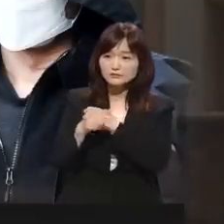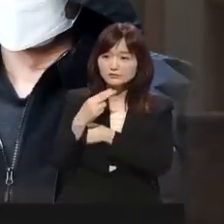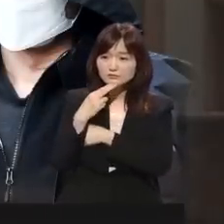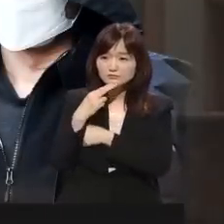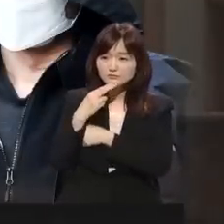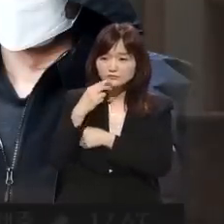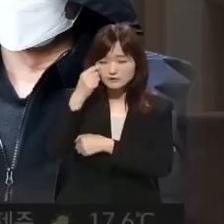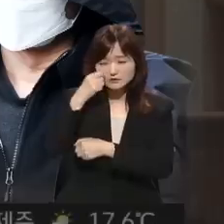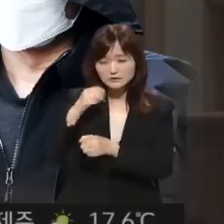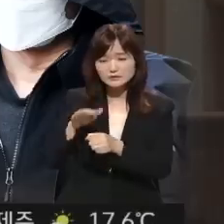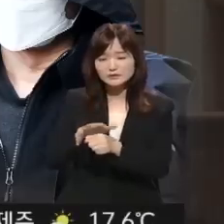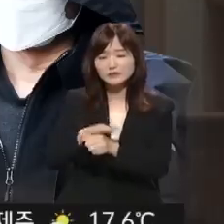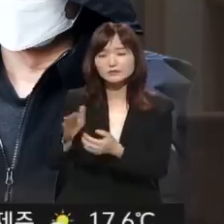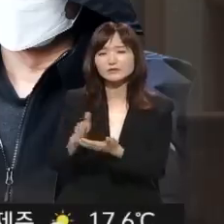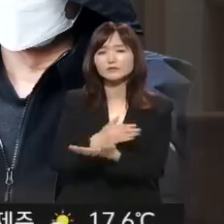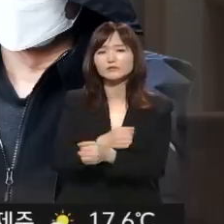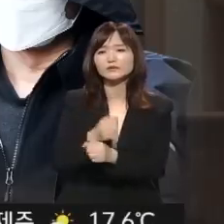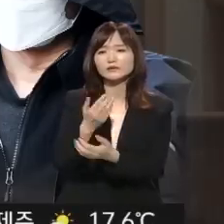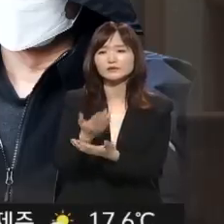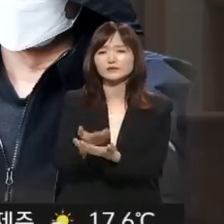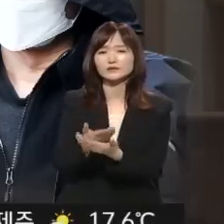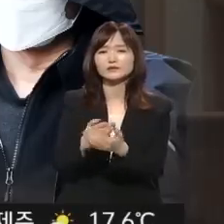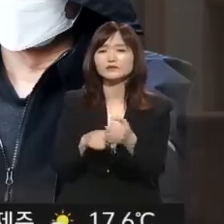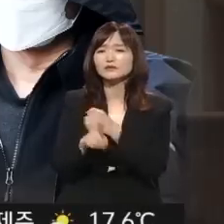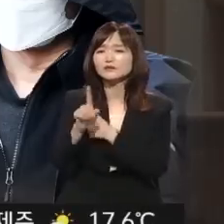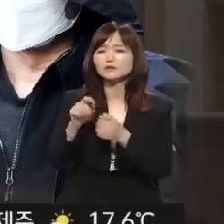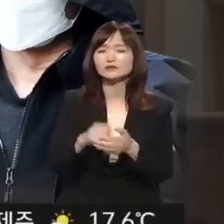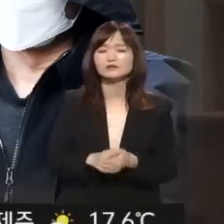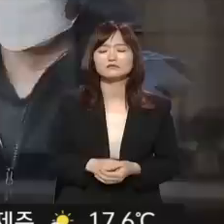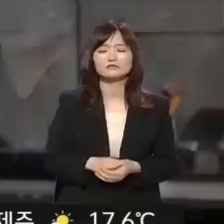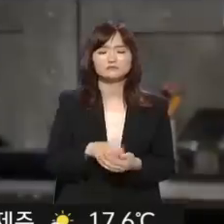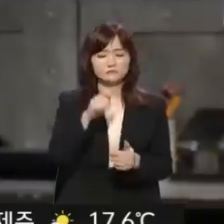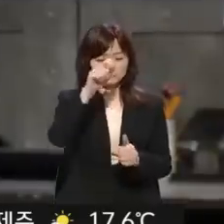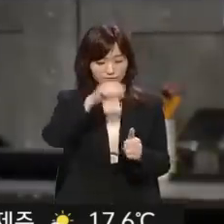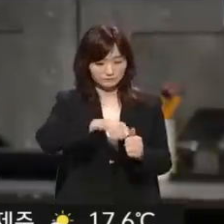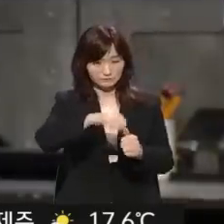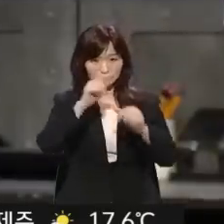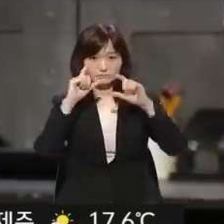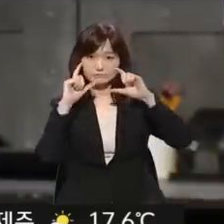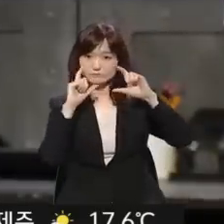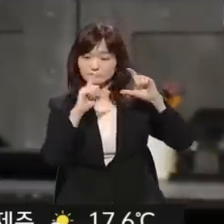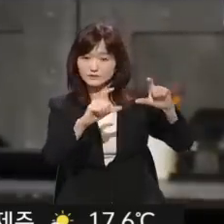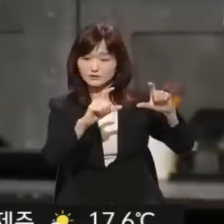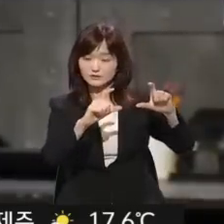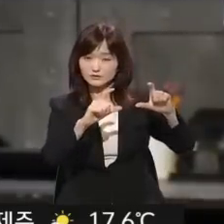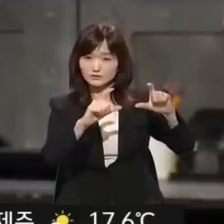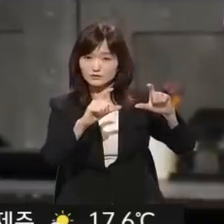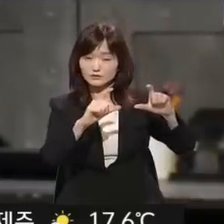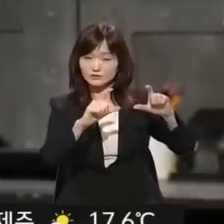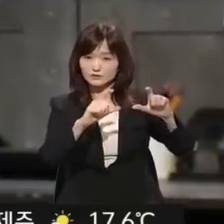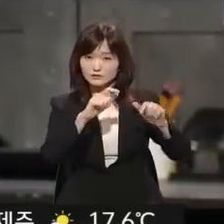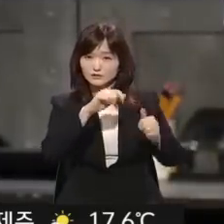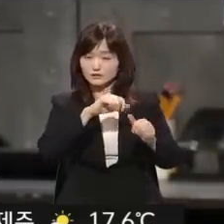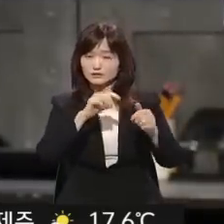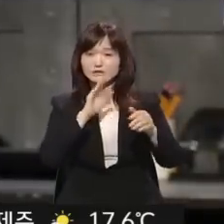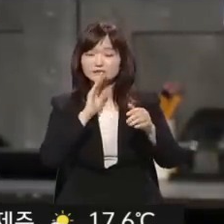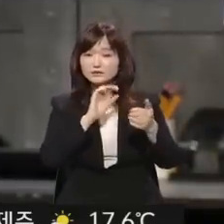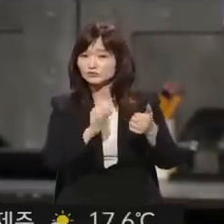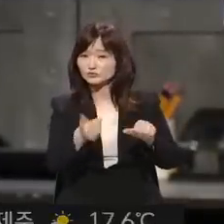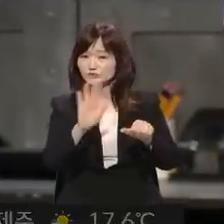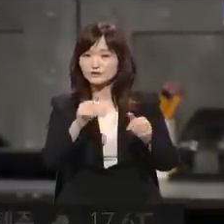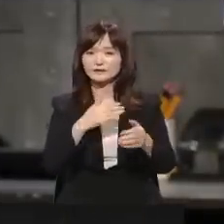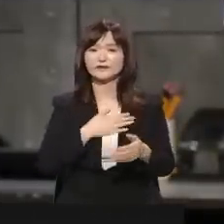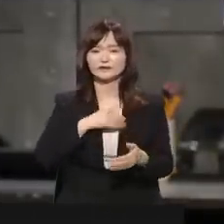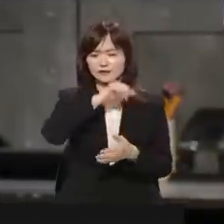자비를 베풀어 달라는 말은 무슨 말인가 하면 어차피 사형선고에도 그게 집행이 안 되니 나에게 무기 선고해 달라 즉